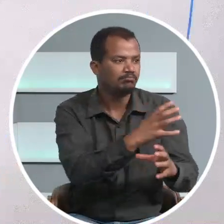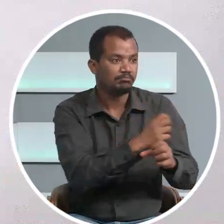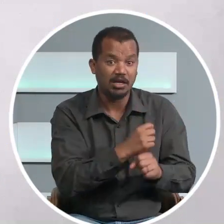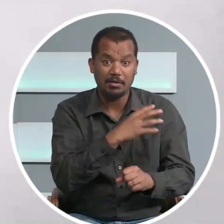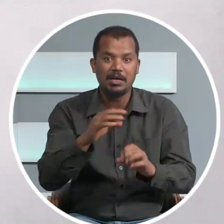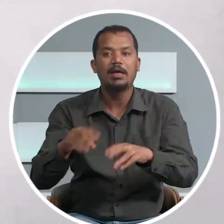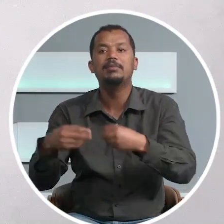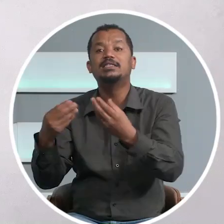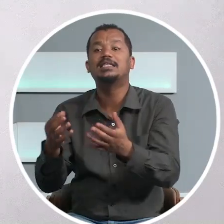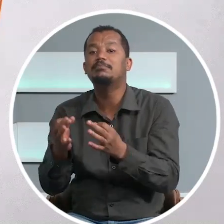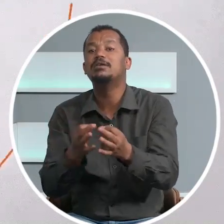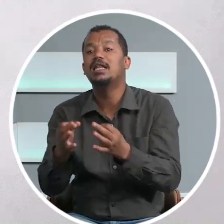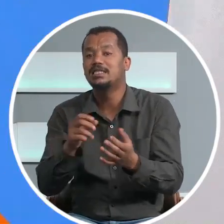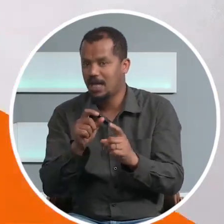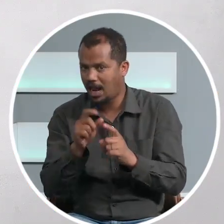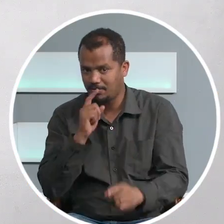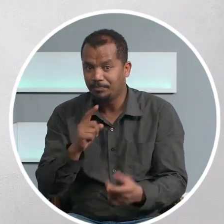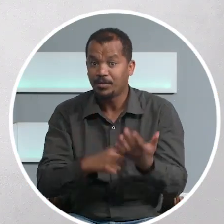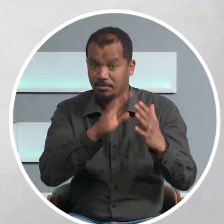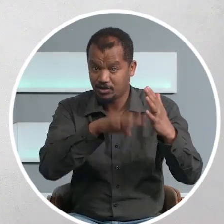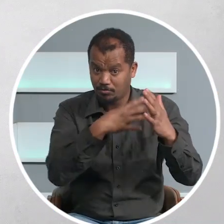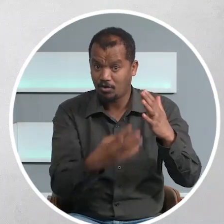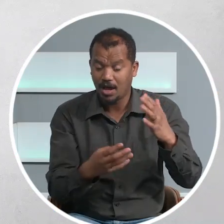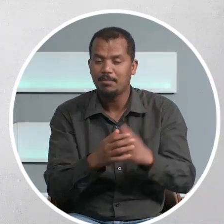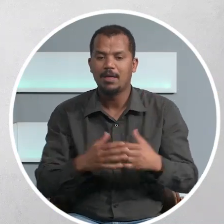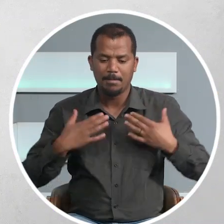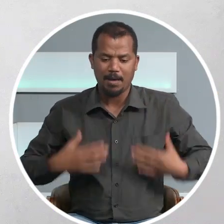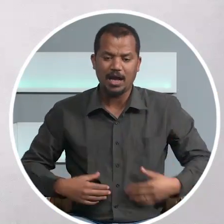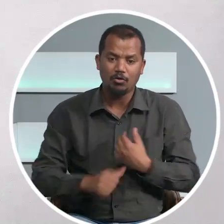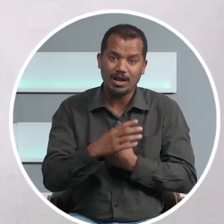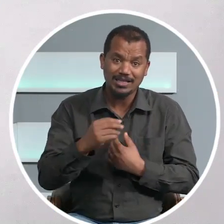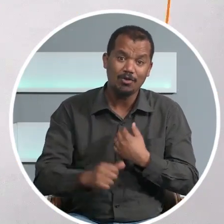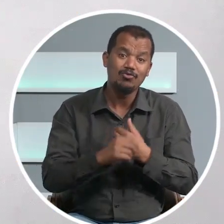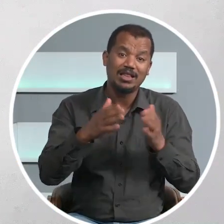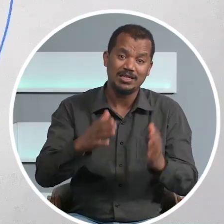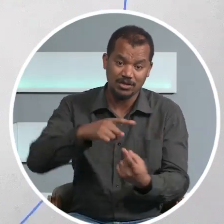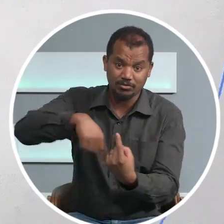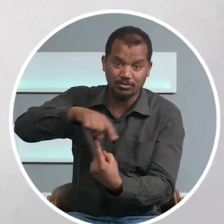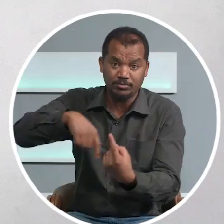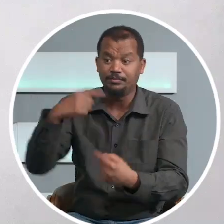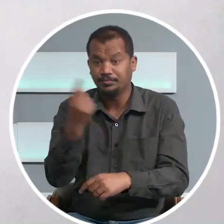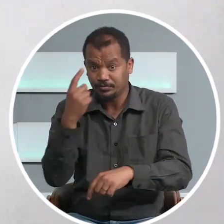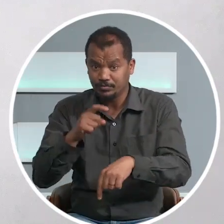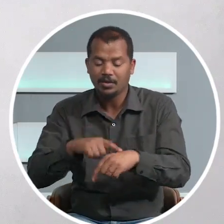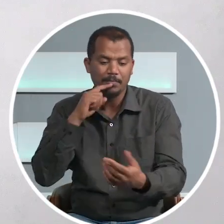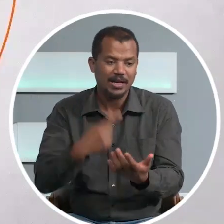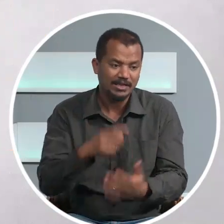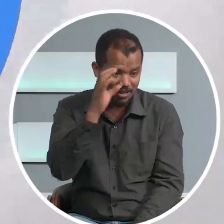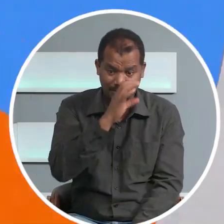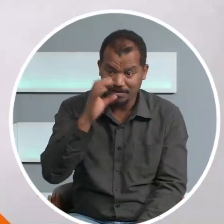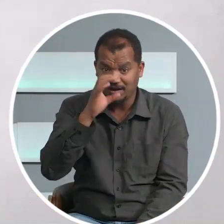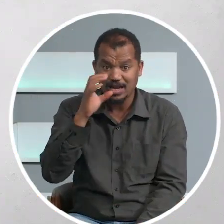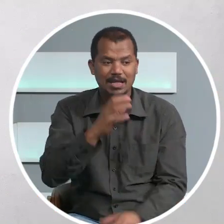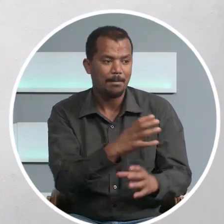ማፈላለግ መቀበልና መስጠትን የሚገልጽ ቃል ነው። በዚህ ፕሮግራምም በአካል ጉዳትና ጉዳተኝነት ዙሪያ ሁልጊዜ